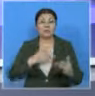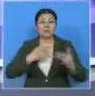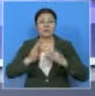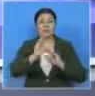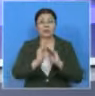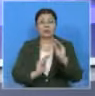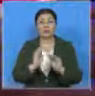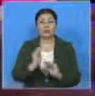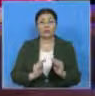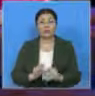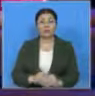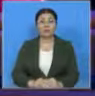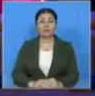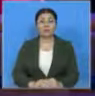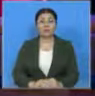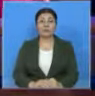мюзикл.